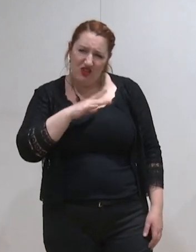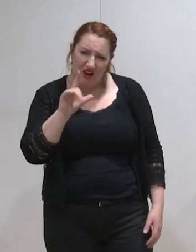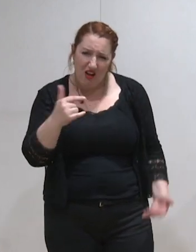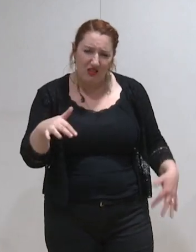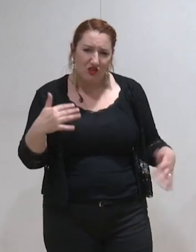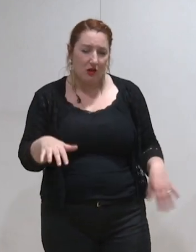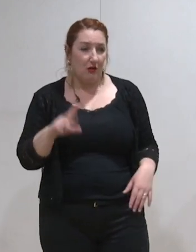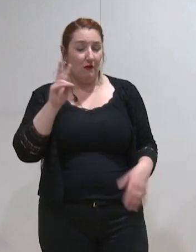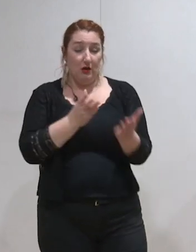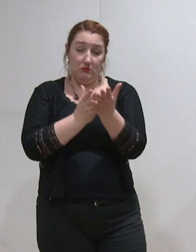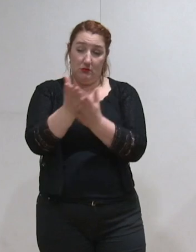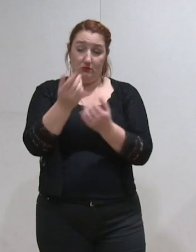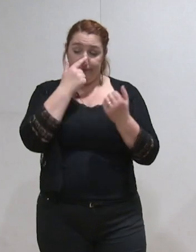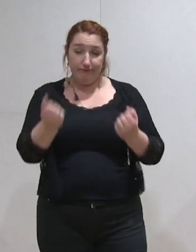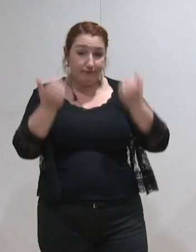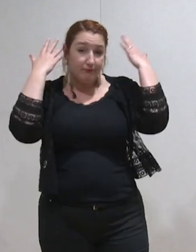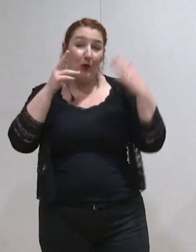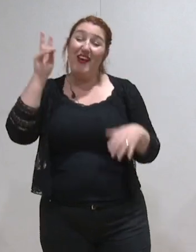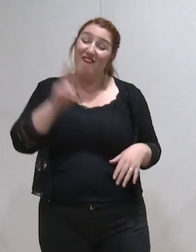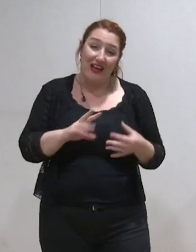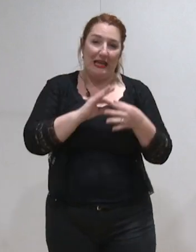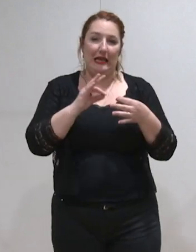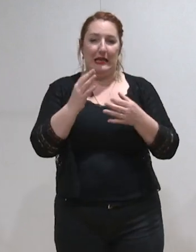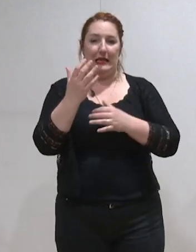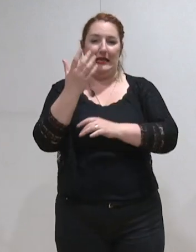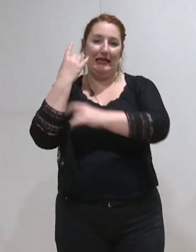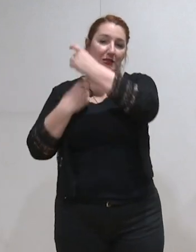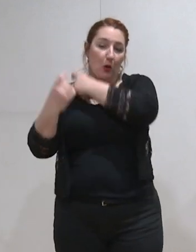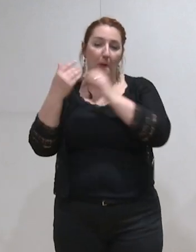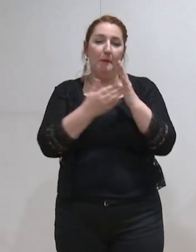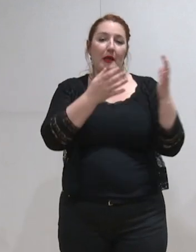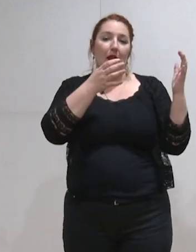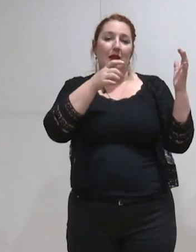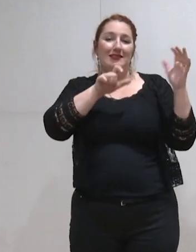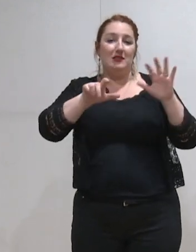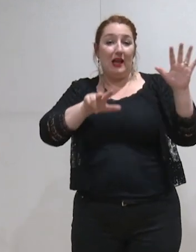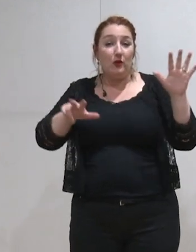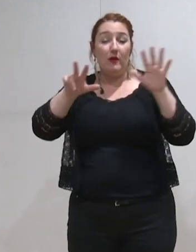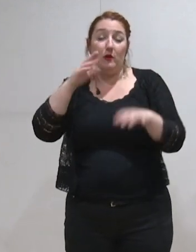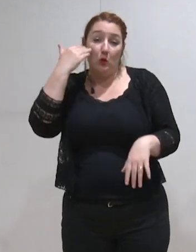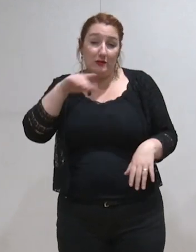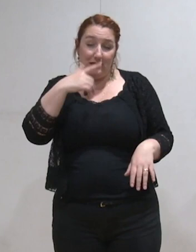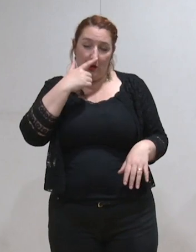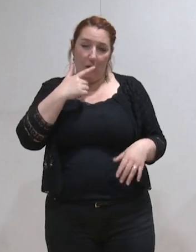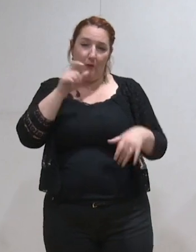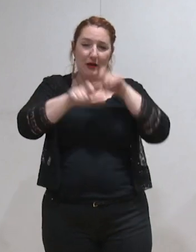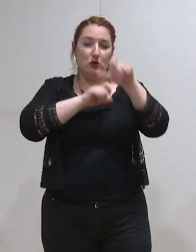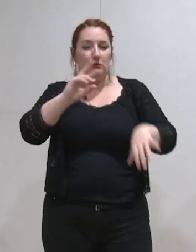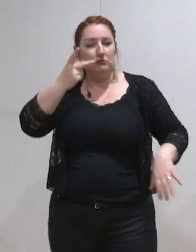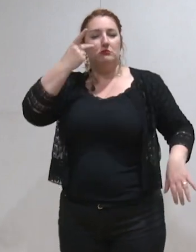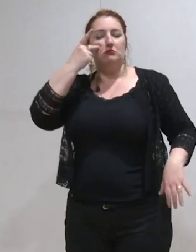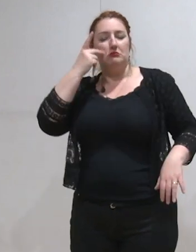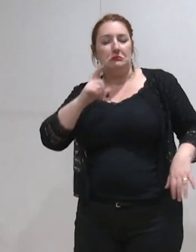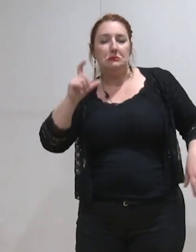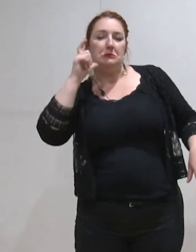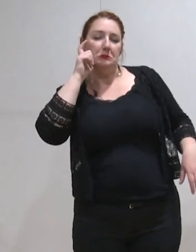l'histoire réelle de la journée des tuiles de 1788 on sait que cet événement fut plutôt une révolte conservatrice de privilégiés de notables de membres du